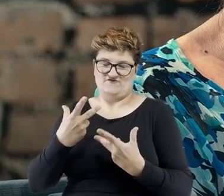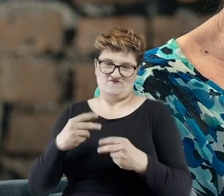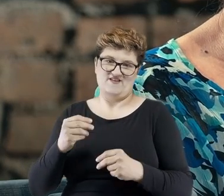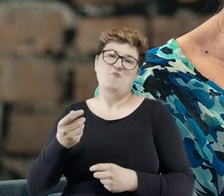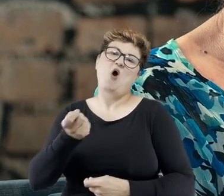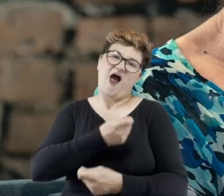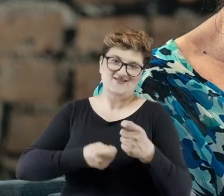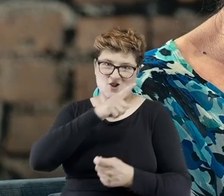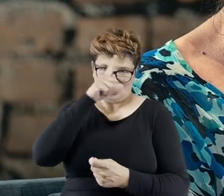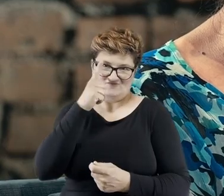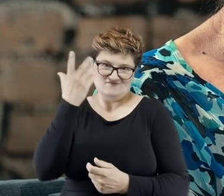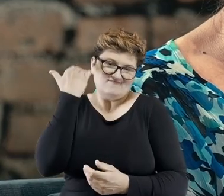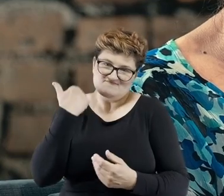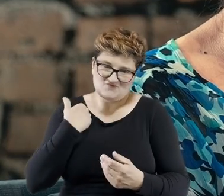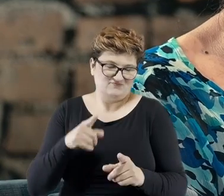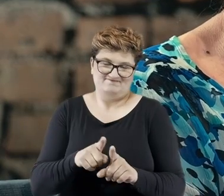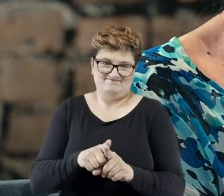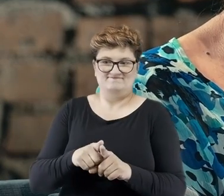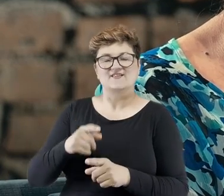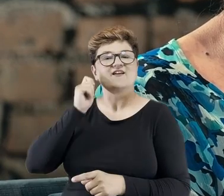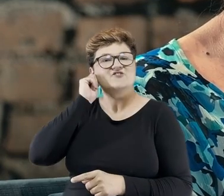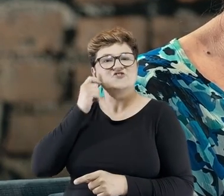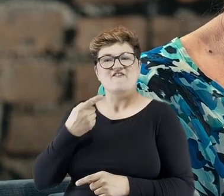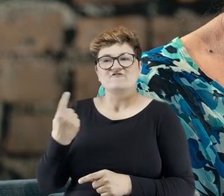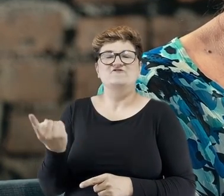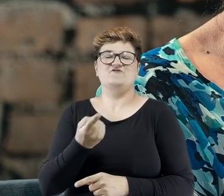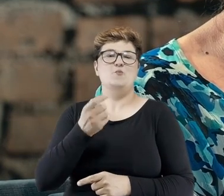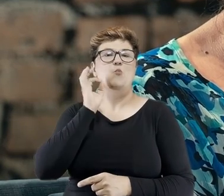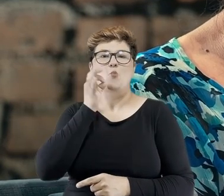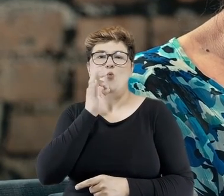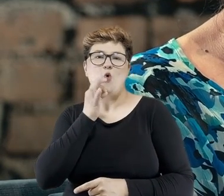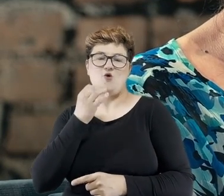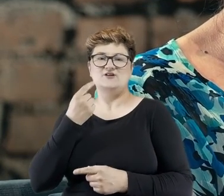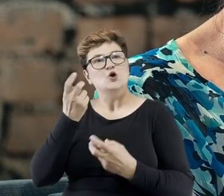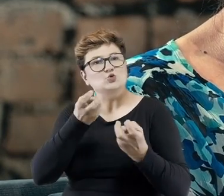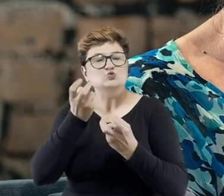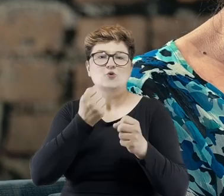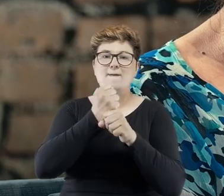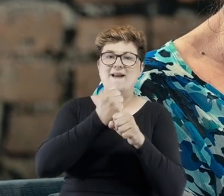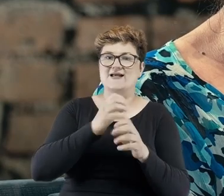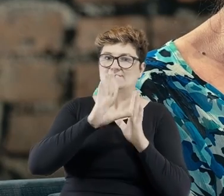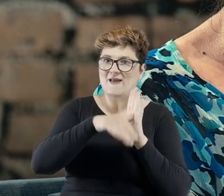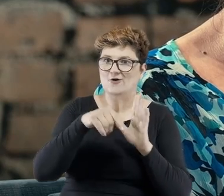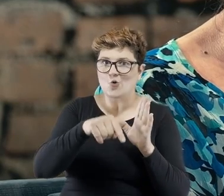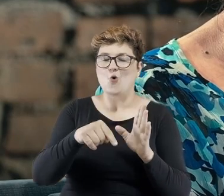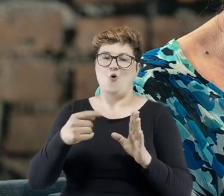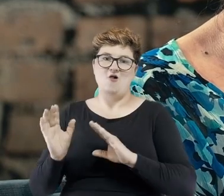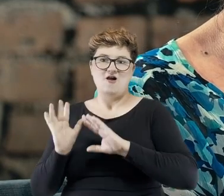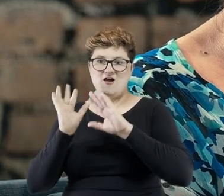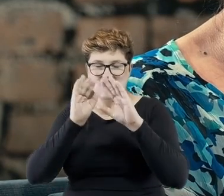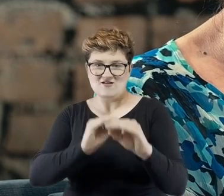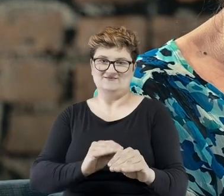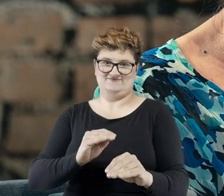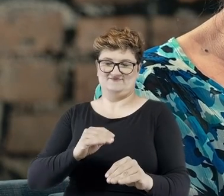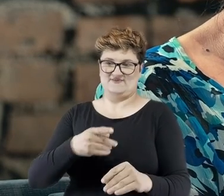takie naiwne dziewczęta, które po prostu przyjechały w poszukiwaniu pracy, no, czyhały niezbyt miłe osoby, więc bardzo często